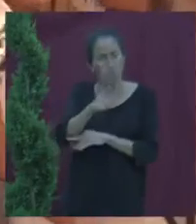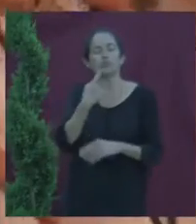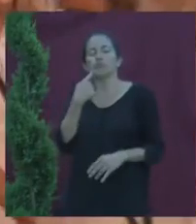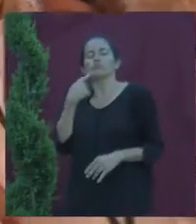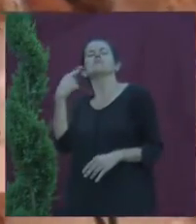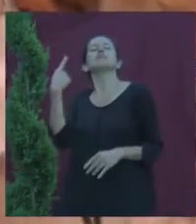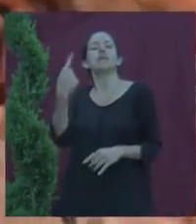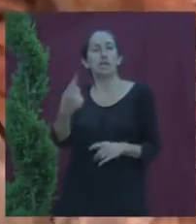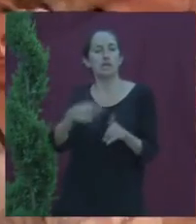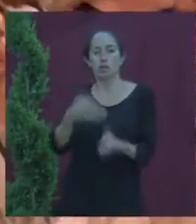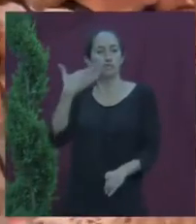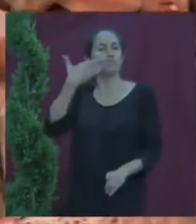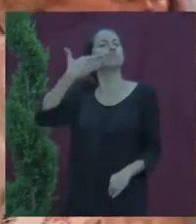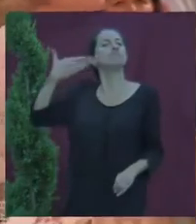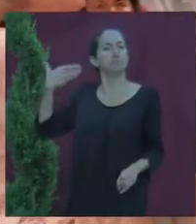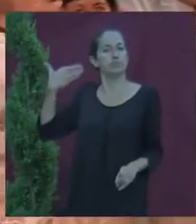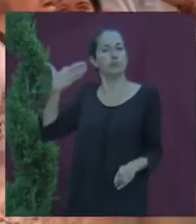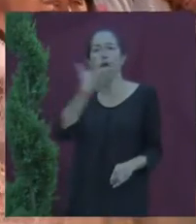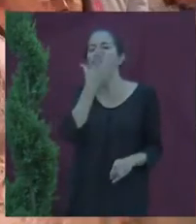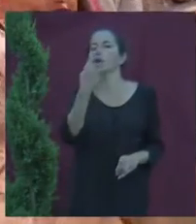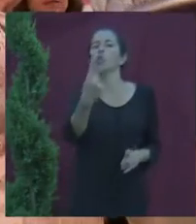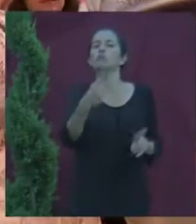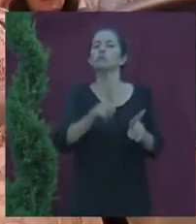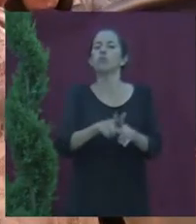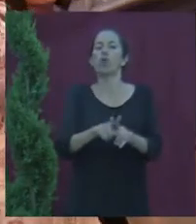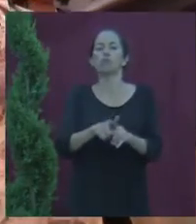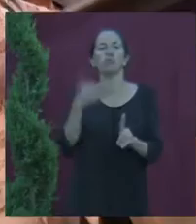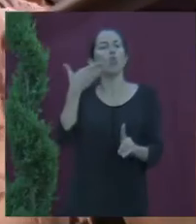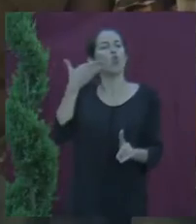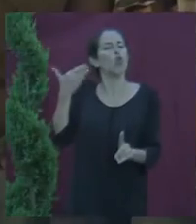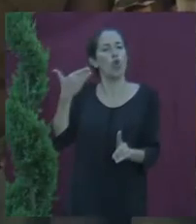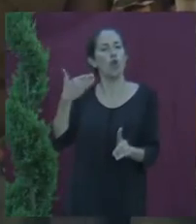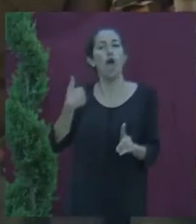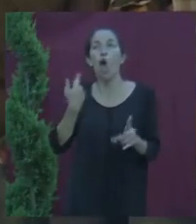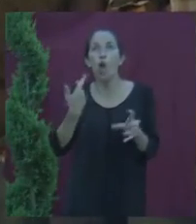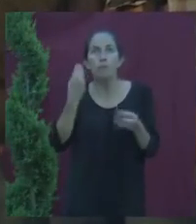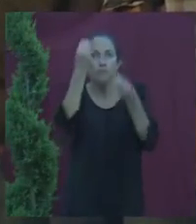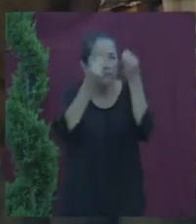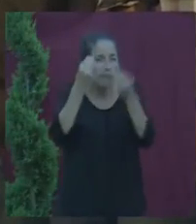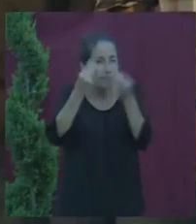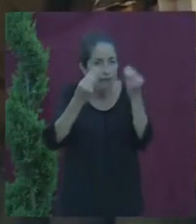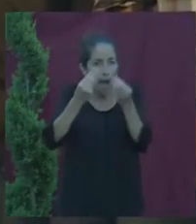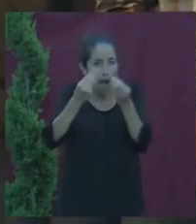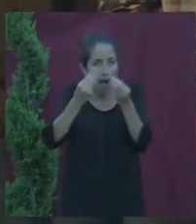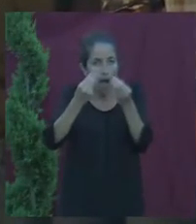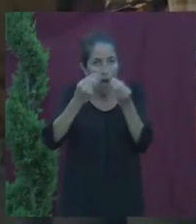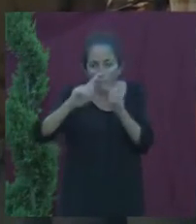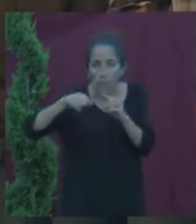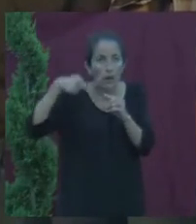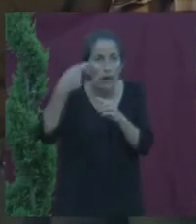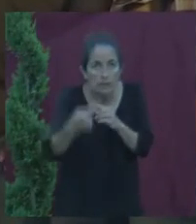diràs honestament, iradament, sense pensar en